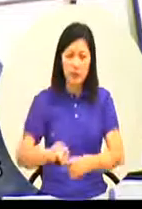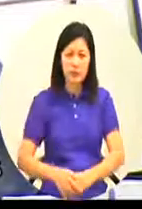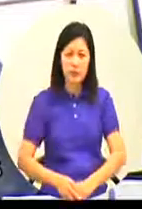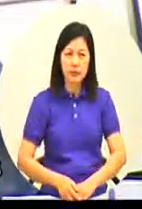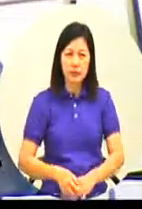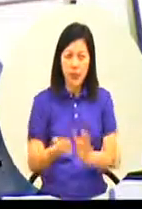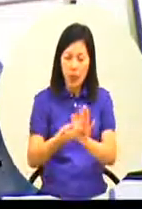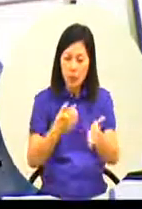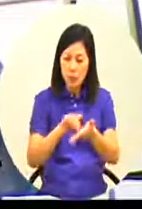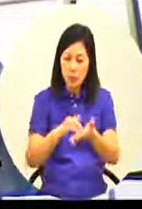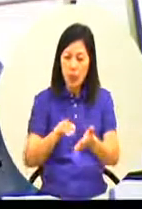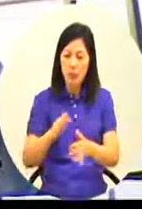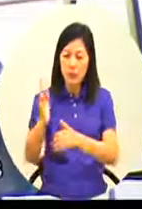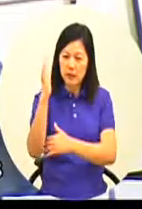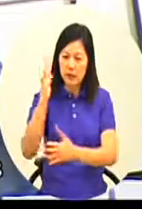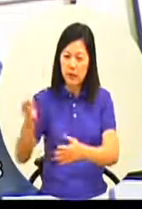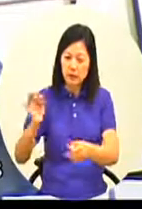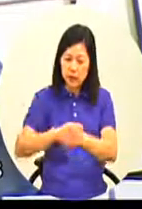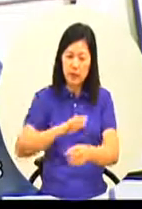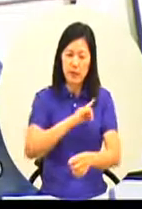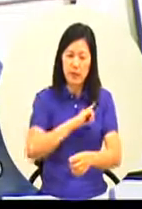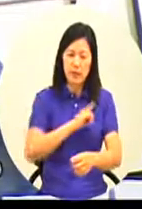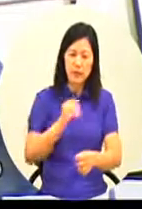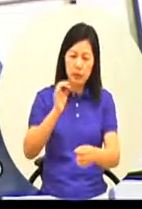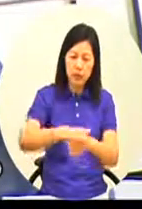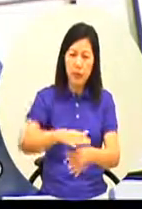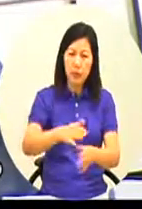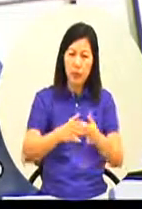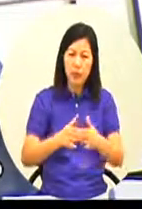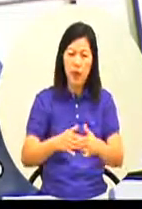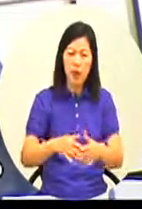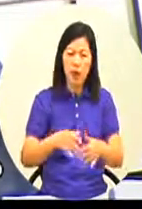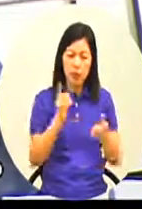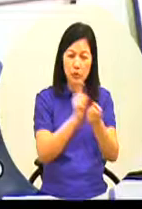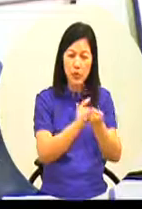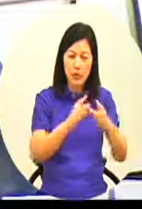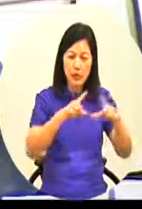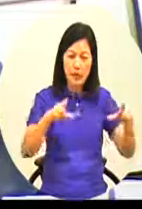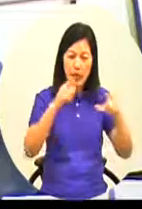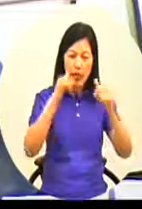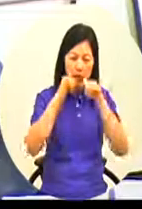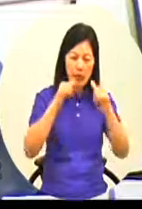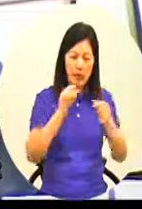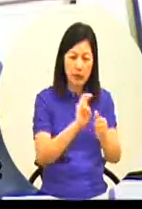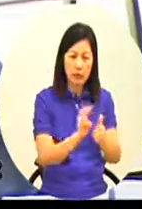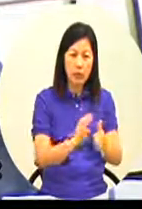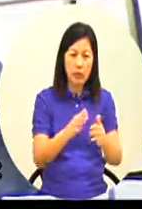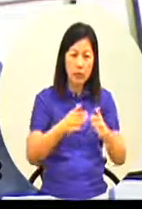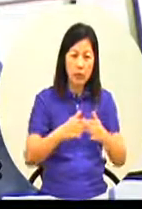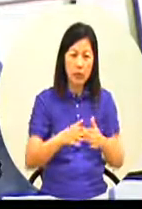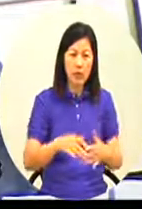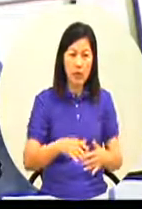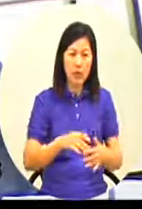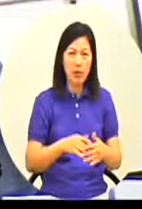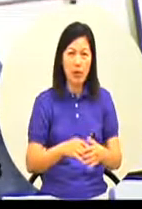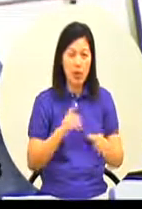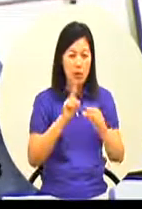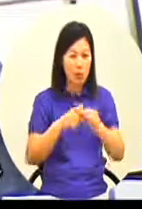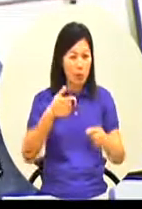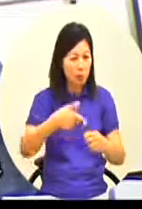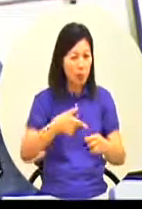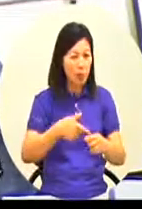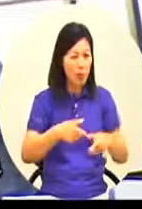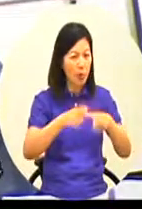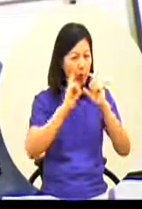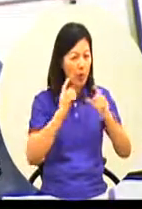这是我们市府对我们大寮林园区的一个照顾啊。那因为我们的乡亲拢讲，中油回馈本来就是我